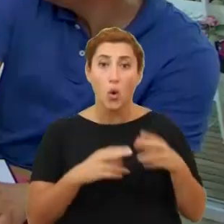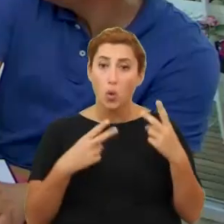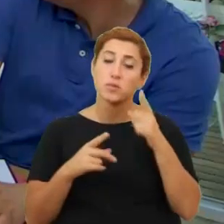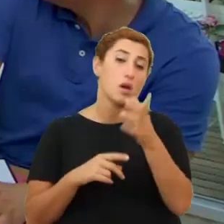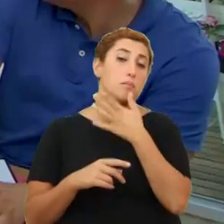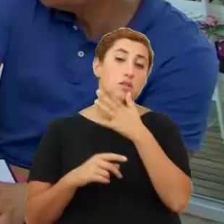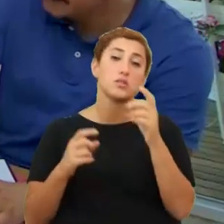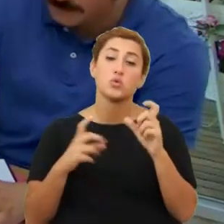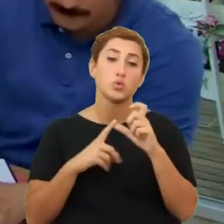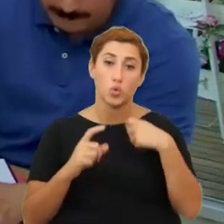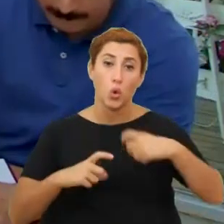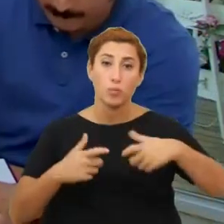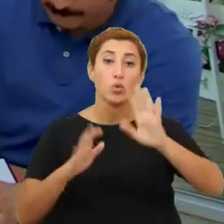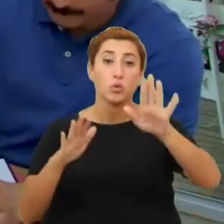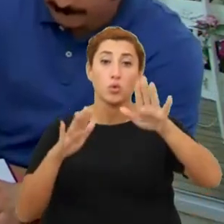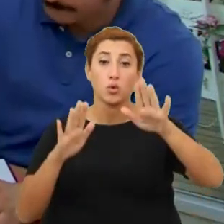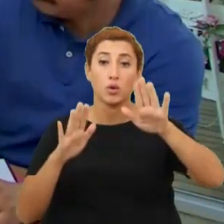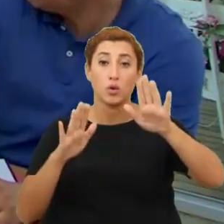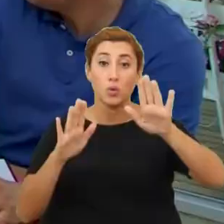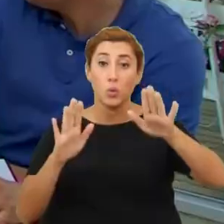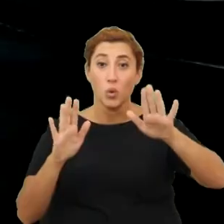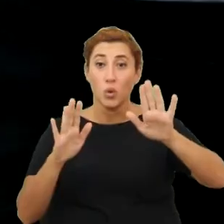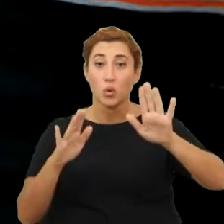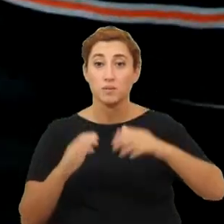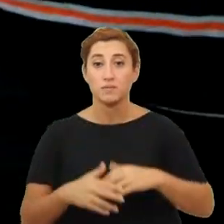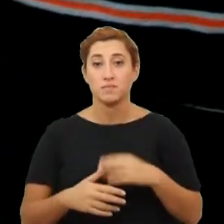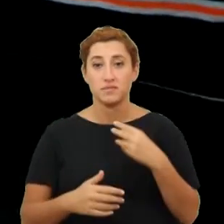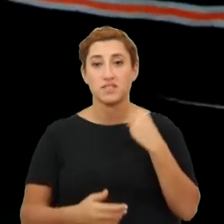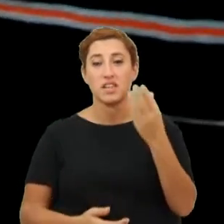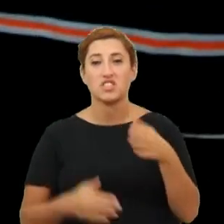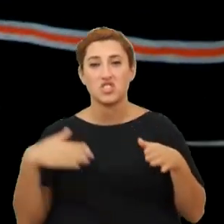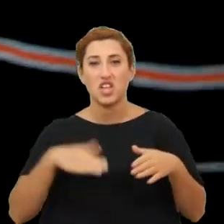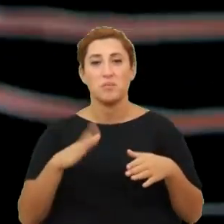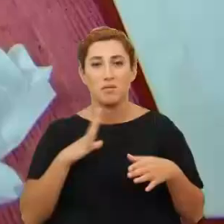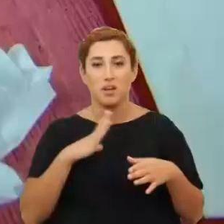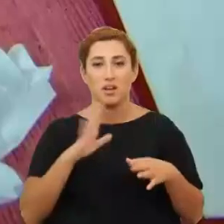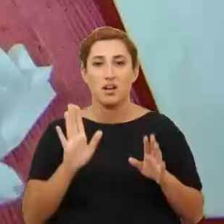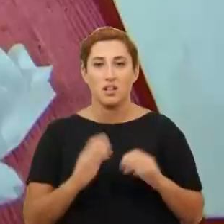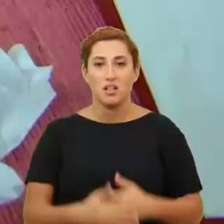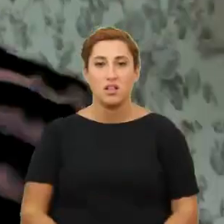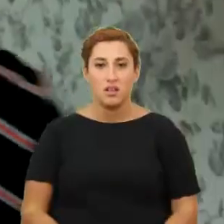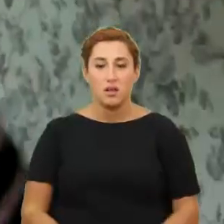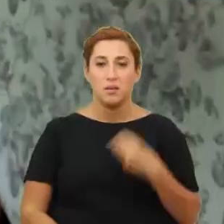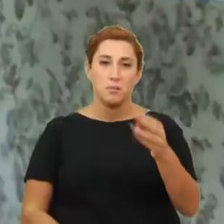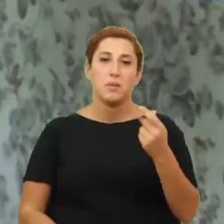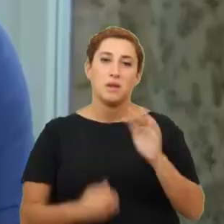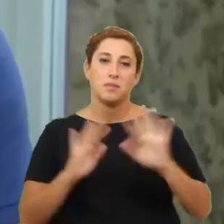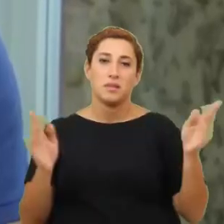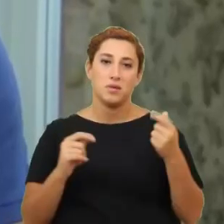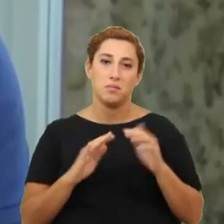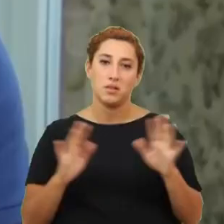Sen bilirsin Şükrü. Döküyorum, döküyorum, döküyorum. Tamam, bir tane şey. Cebinde var. Bitti param